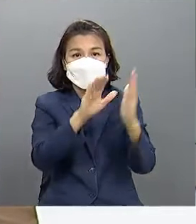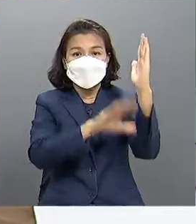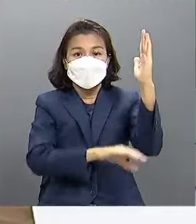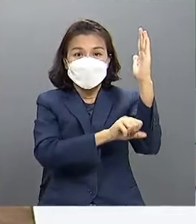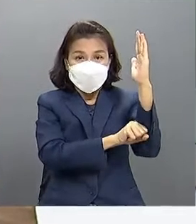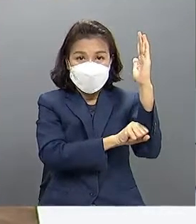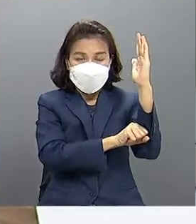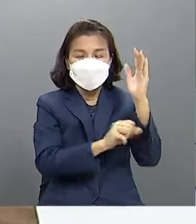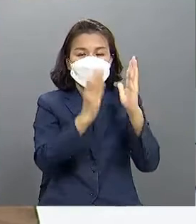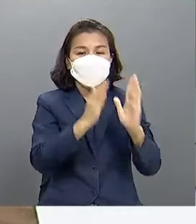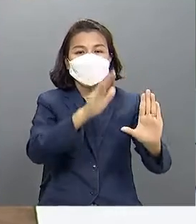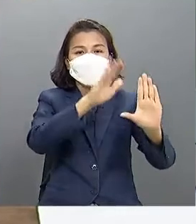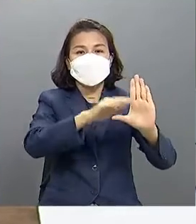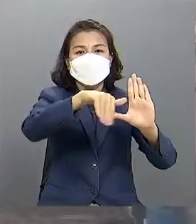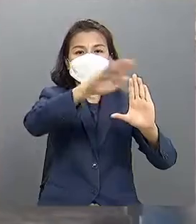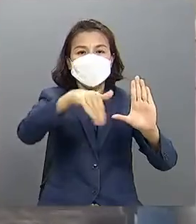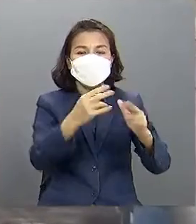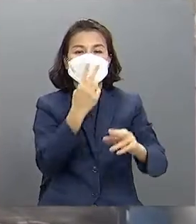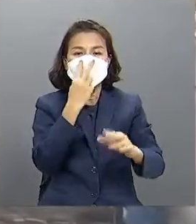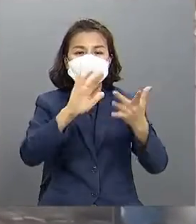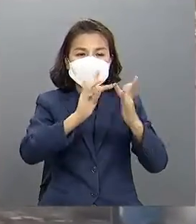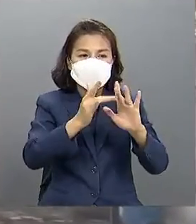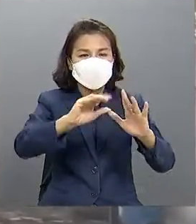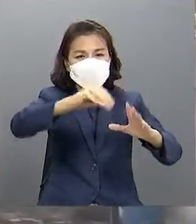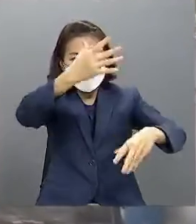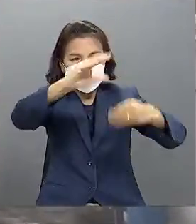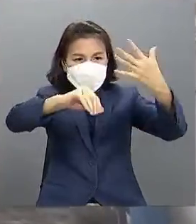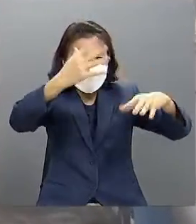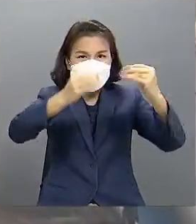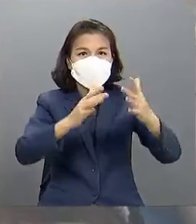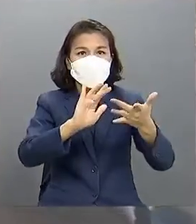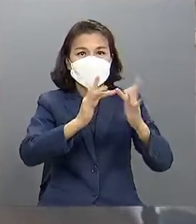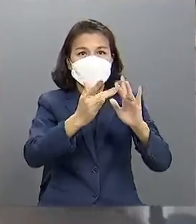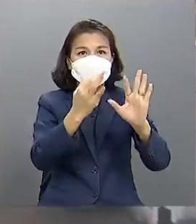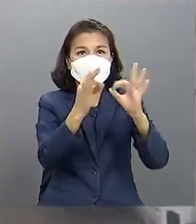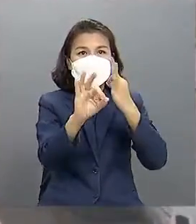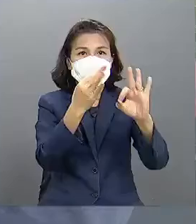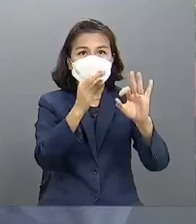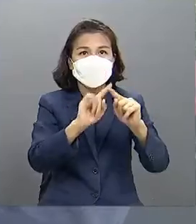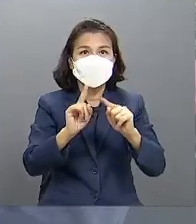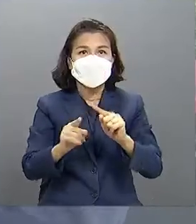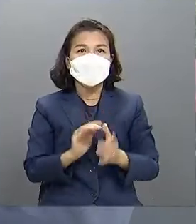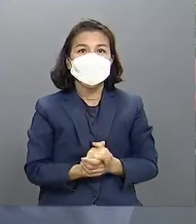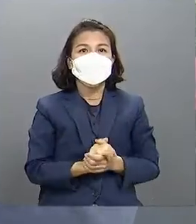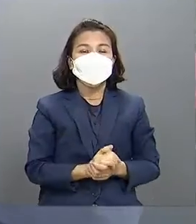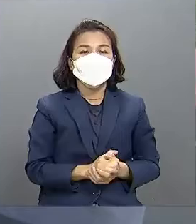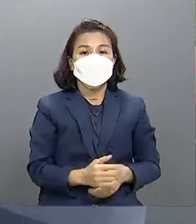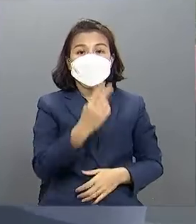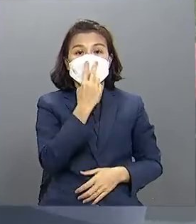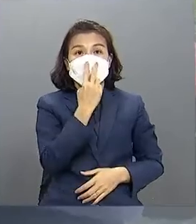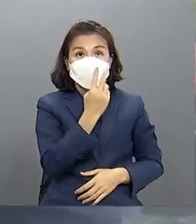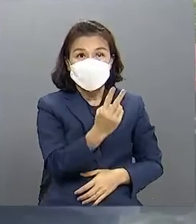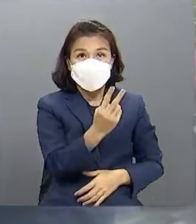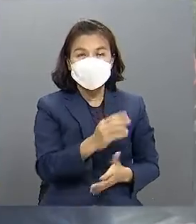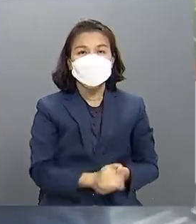ก็ต้องหาเสียงกันผ่านสื่อสังคมออนไลน์ครับอ่ะนี่เป็นบรรยากาศการหาเสียงเลือกตั้งนายกและสมาชิกสภาองค์